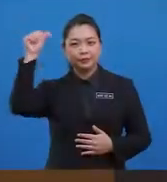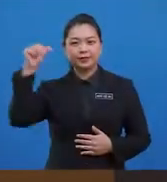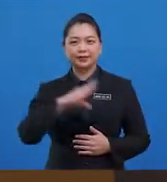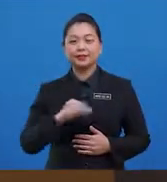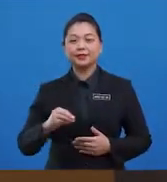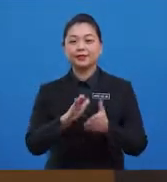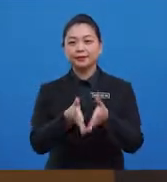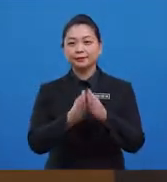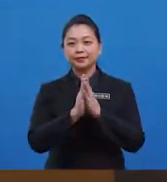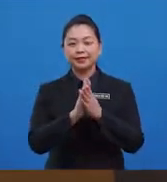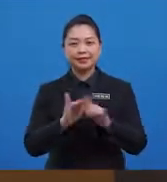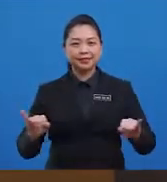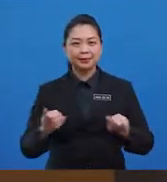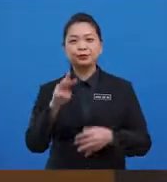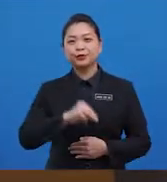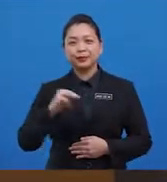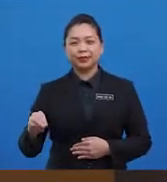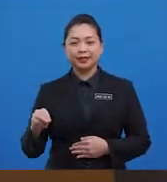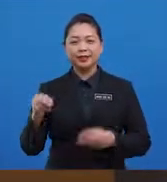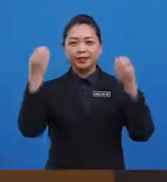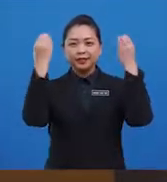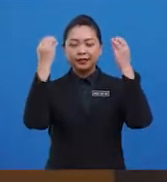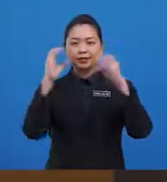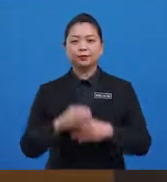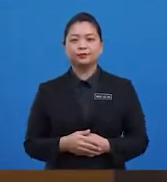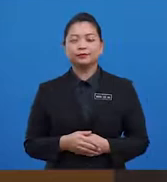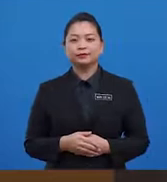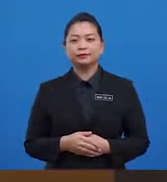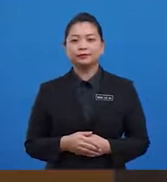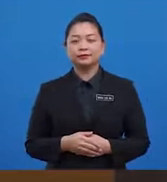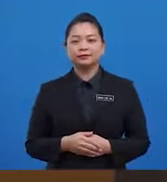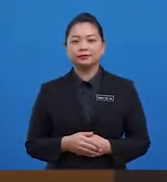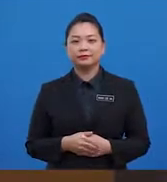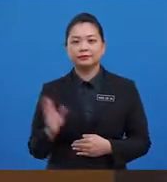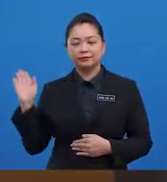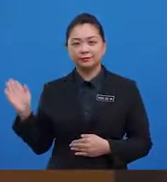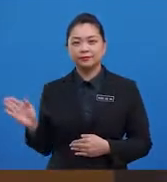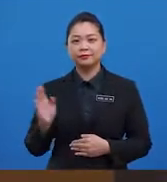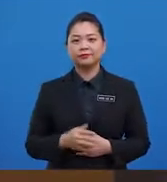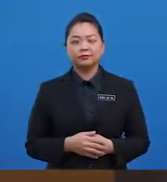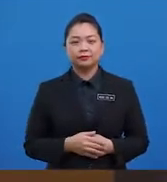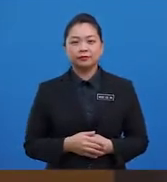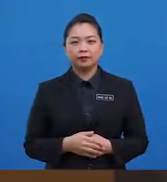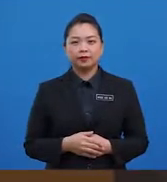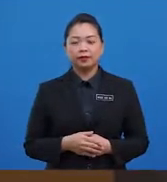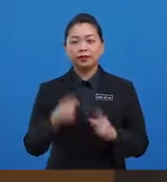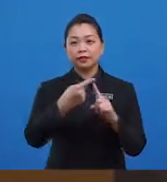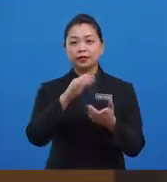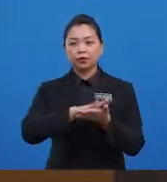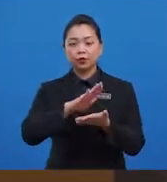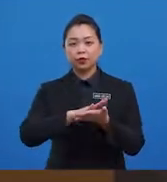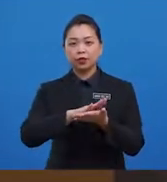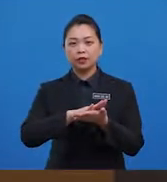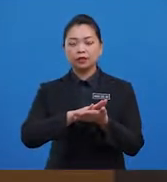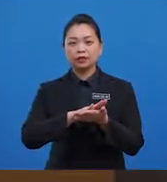Assalamualaikum dan salam sejahtera murid-murid. Cikgu bernama Zulfatiha binti Haji Yaakob dari sekolah